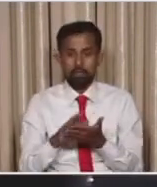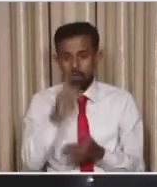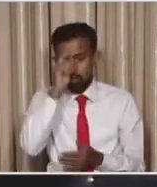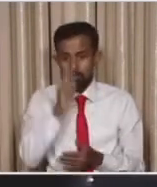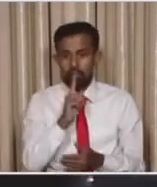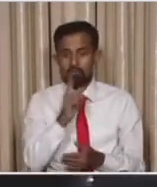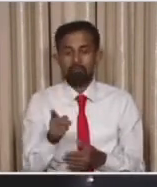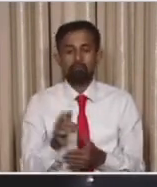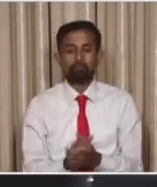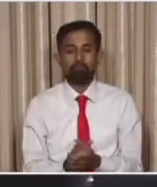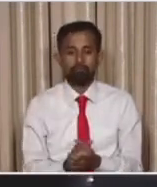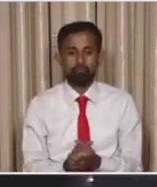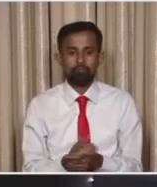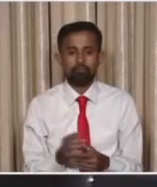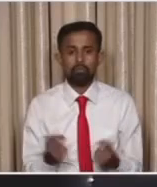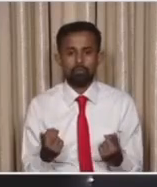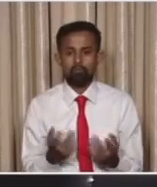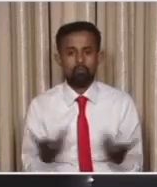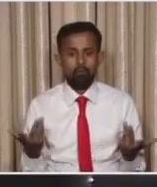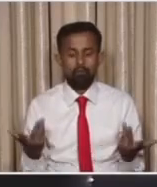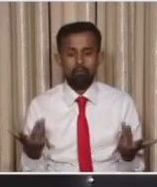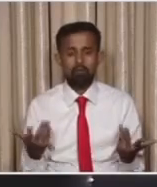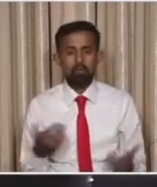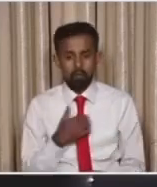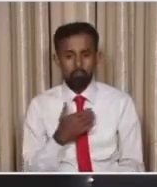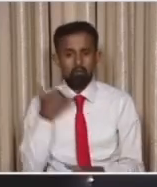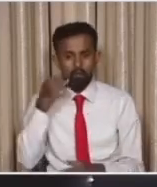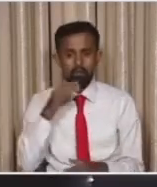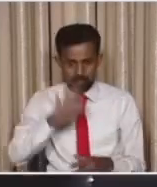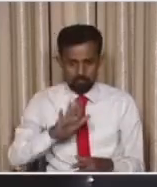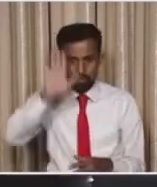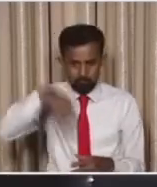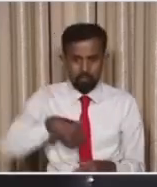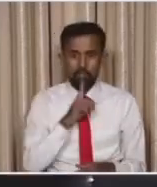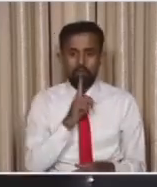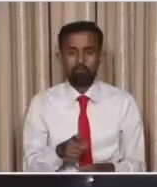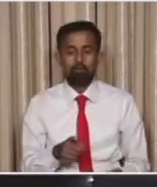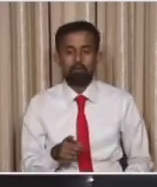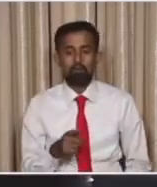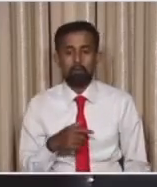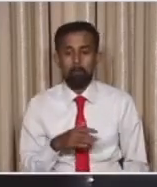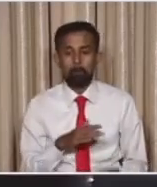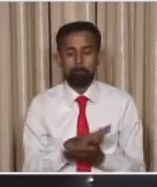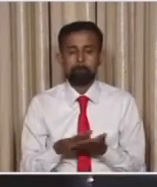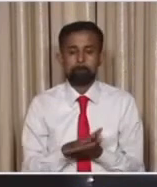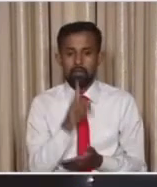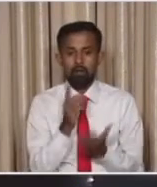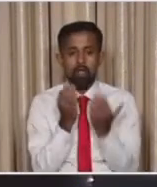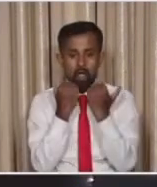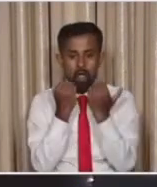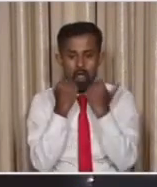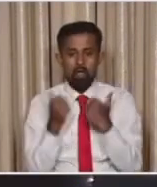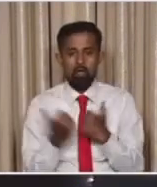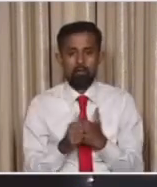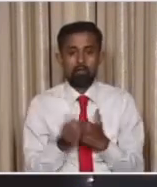මැතිතුමාට කිව්වා මෙතුමා කිව්වා එහෙම අවශ්‍යතාවයක් නැහැ කියලා. මම කතා කරලා කිව්වා ඉන්නව නම් එවන්න කියලා. මොකද අපි පැහැදිලිව කියන්න ඕන අපිට බඩිරුණු